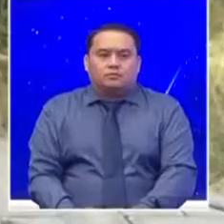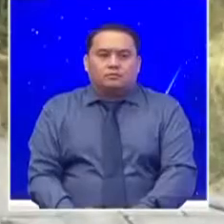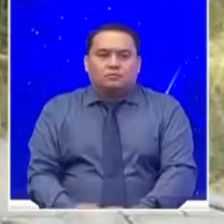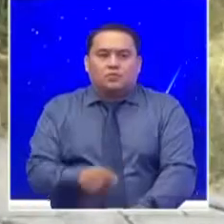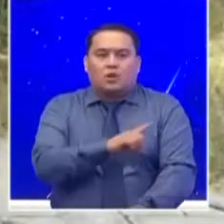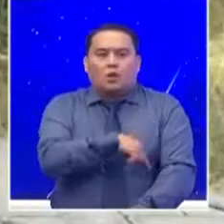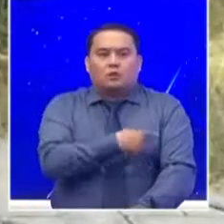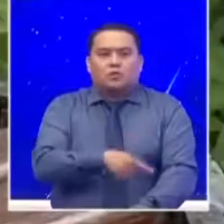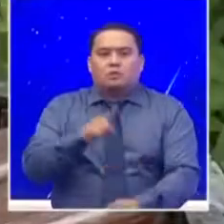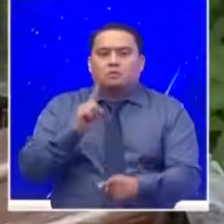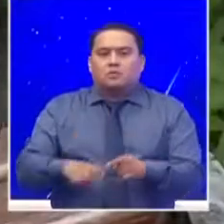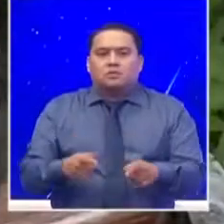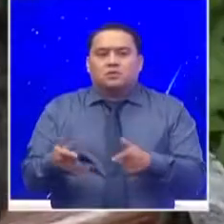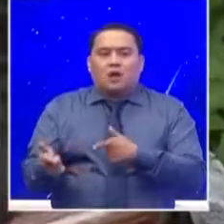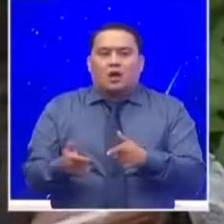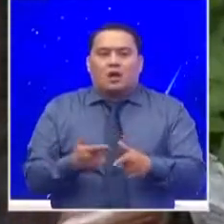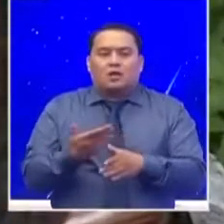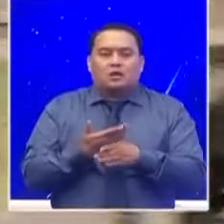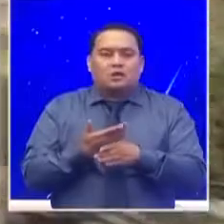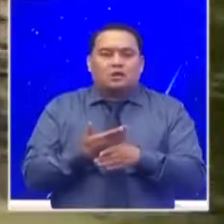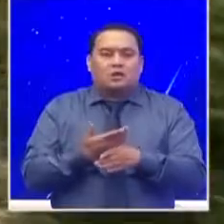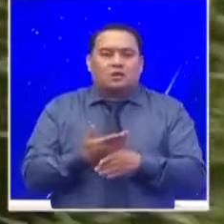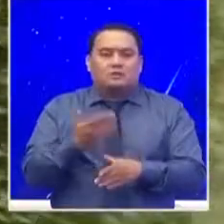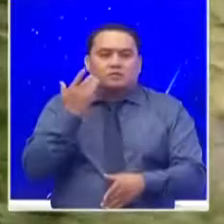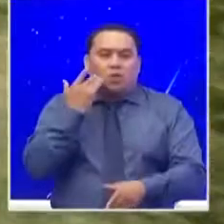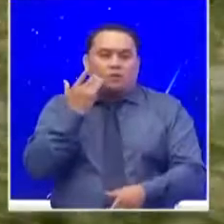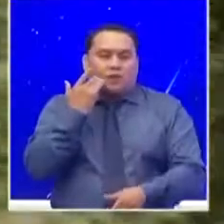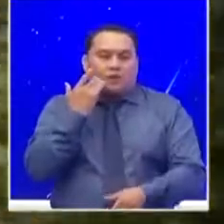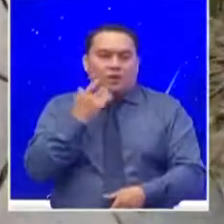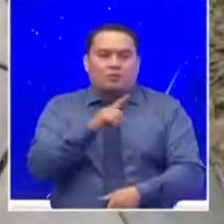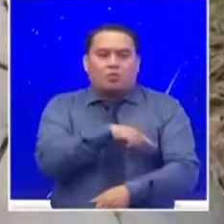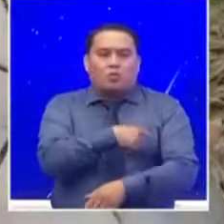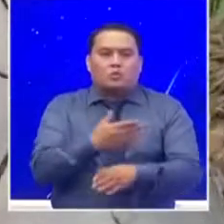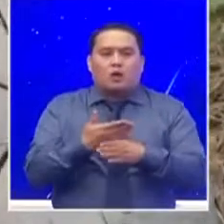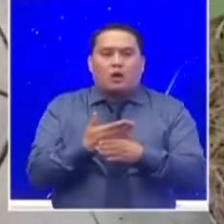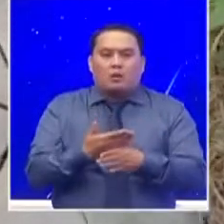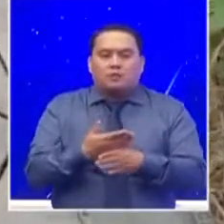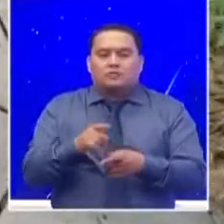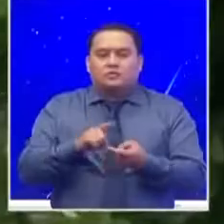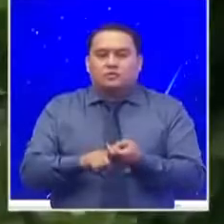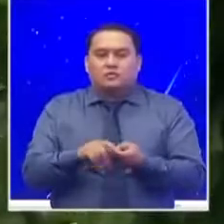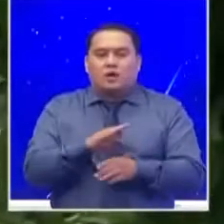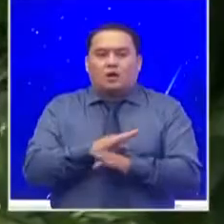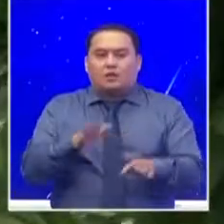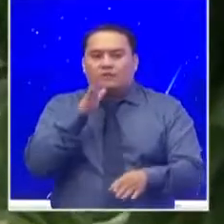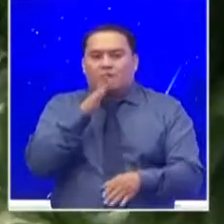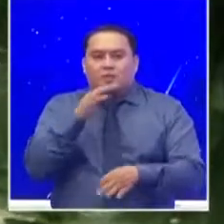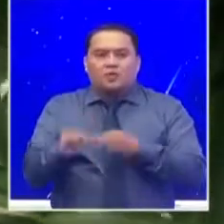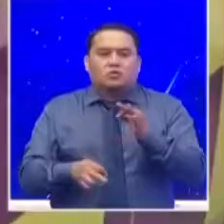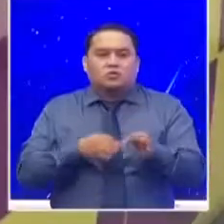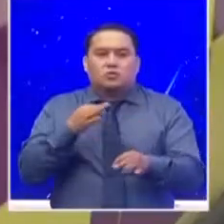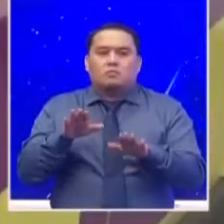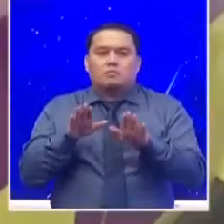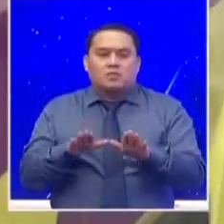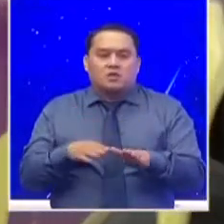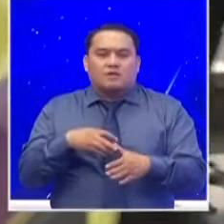Медработники скорой в боевой готовности 24/7. Помощь больному оказывается вне зависимости от времени суток и места.